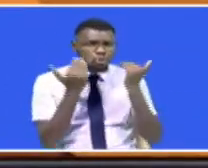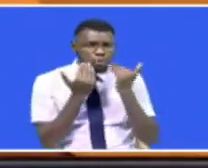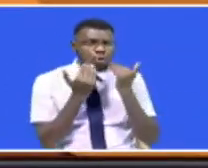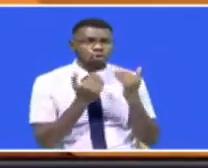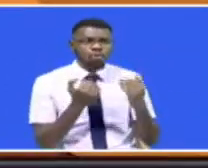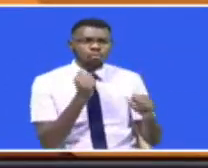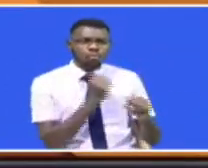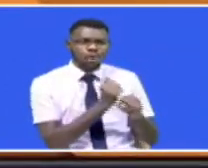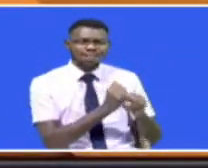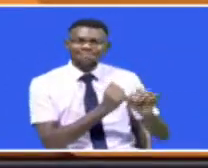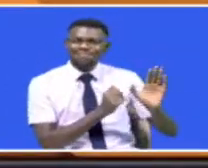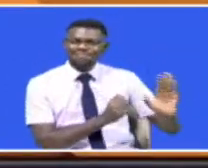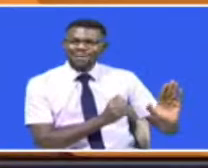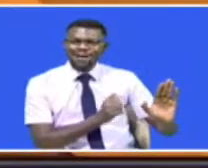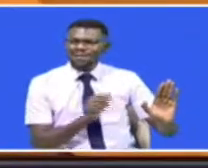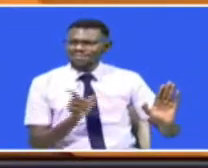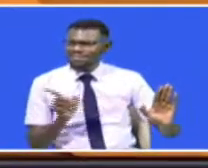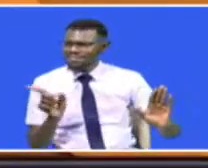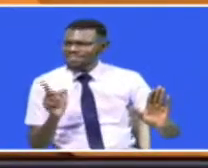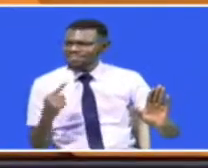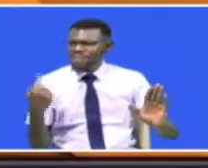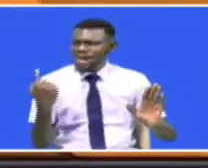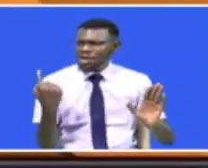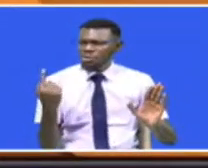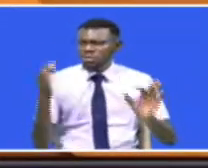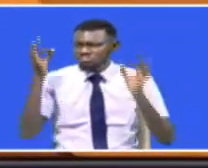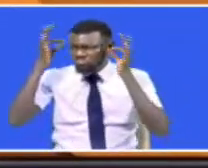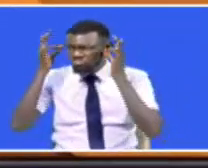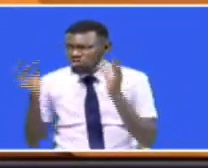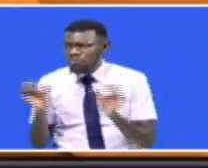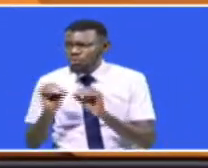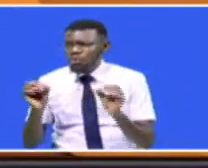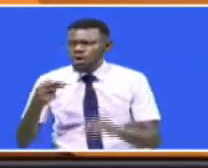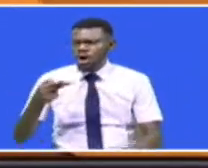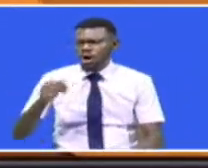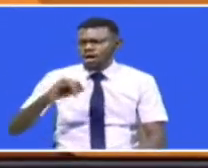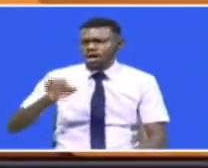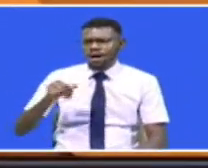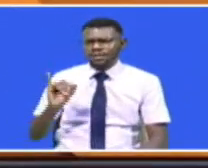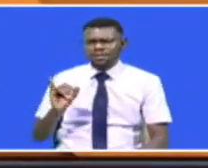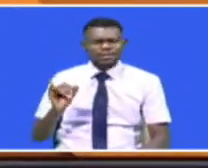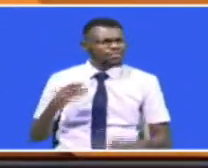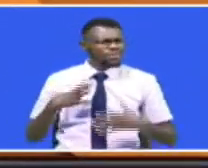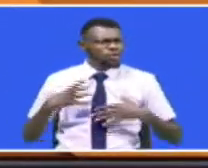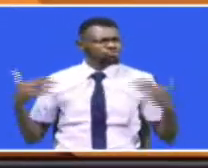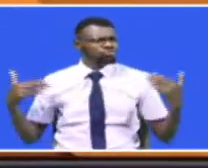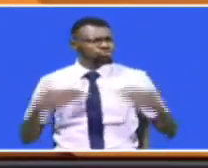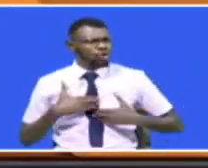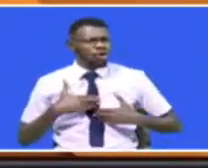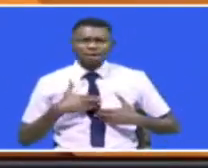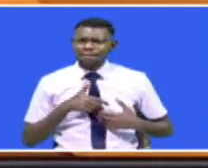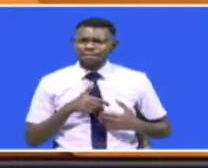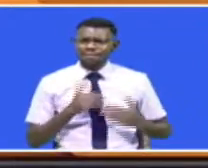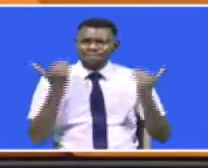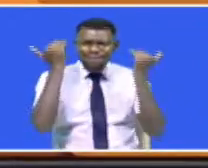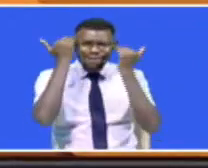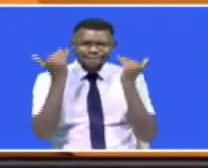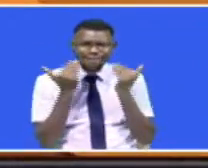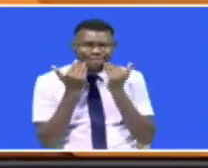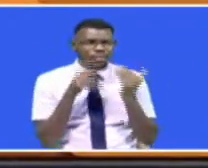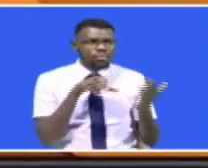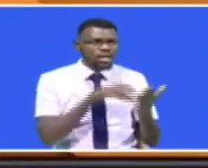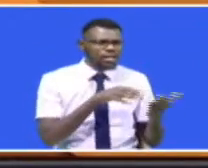haikuwa uamuzi wake binafsi. Haji aligonga vichwa vya habari baada ya kuondoa kesi mahakamani iliyokabili wanasiasa wengi